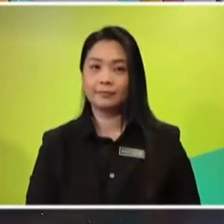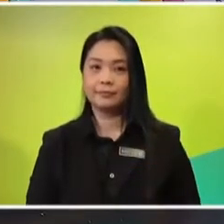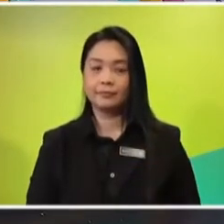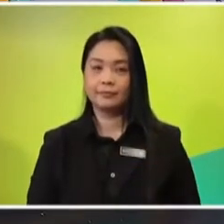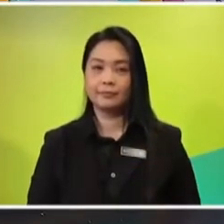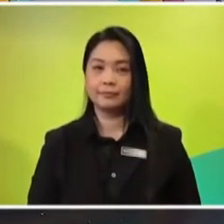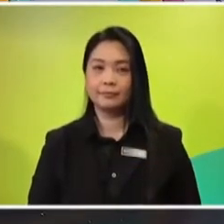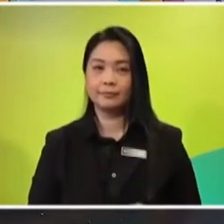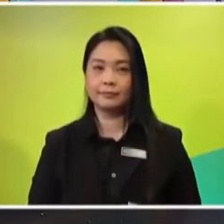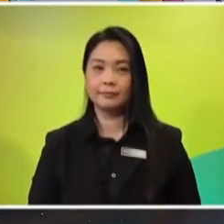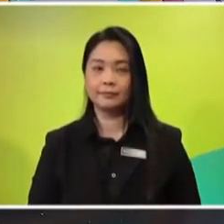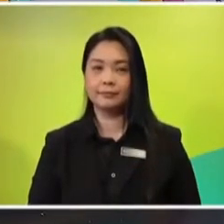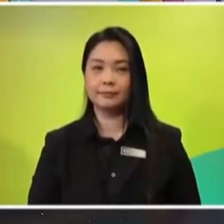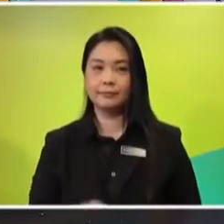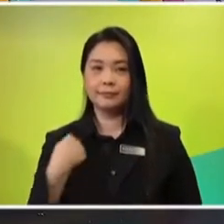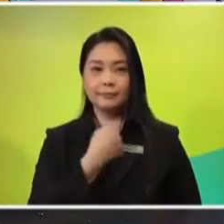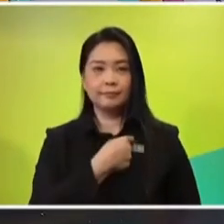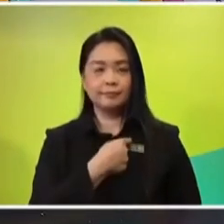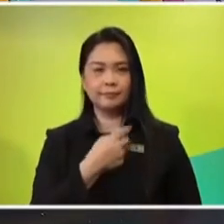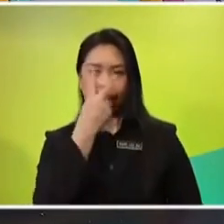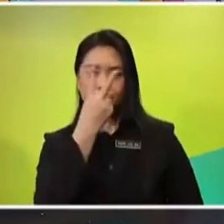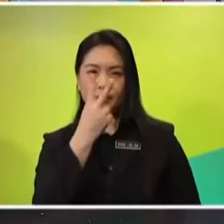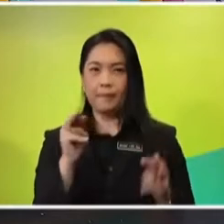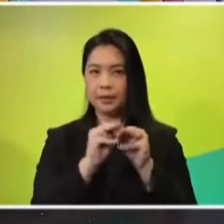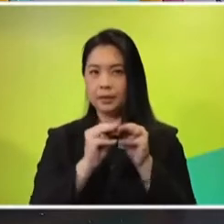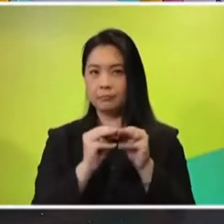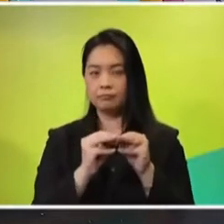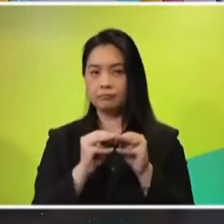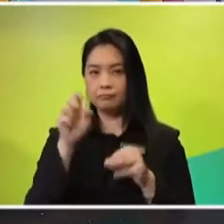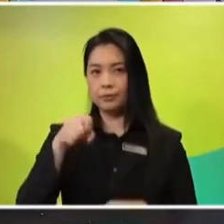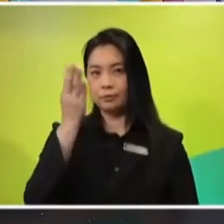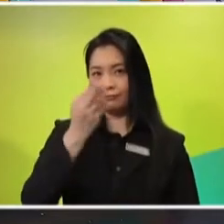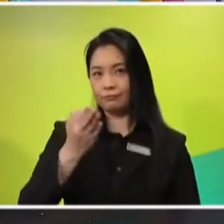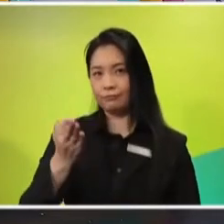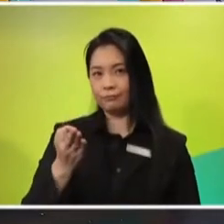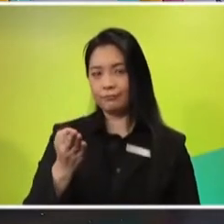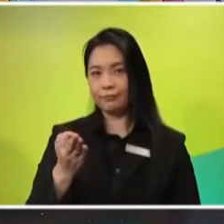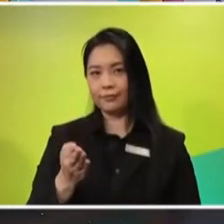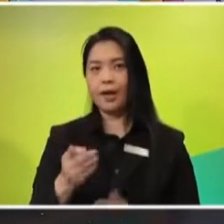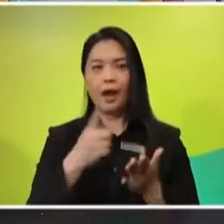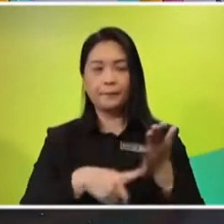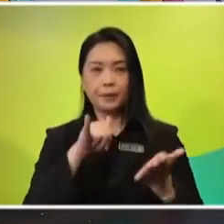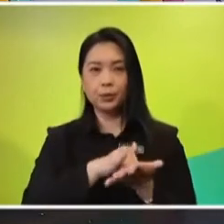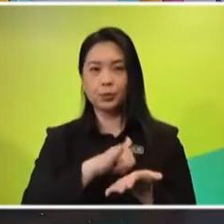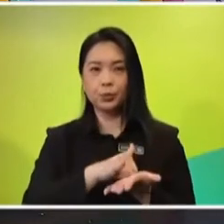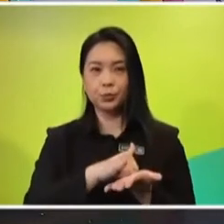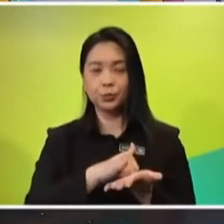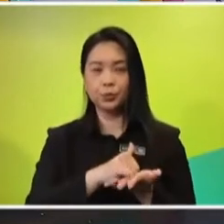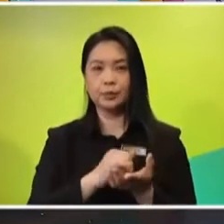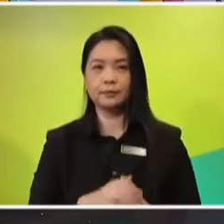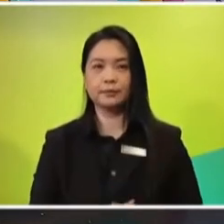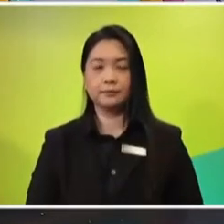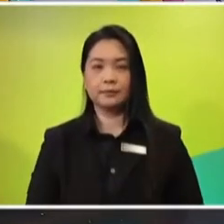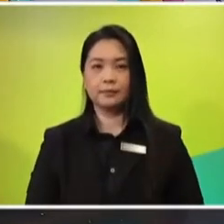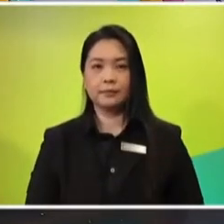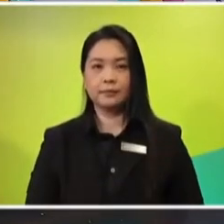Aktiviti macam aktiviti kita kena melorek je cikgu. Melorek. Taklah Mira. Okey, apa tu cikgu? Okey.